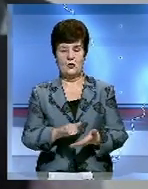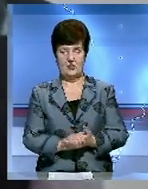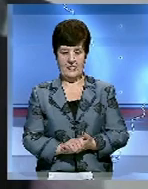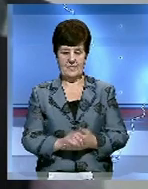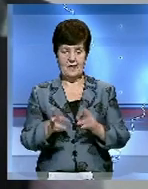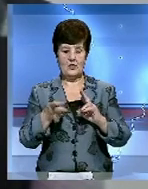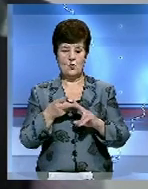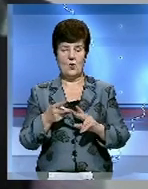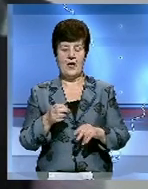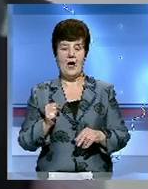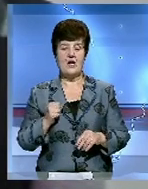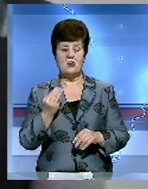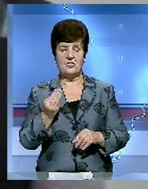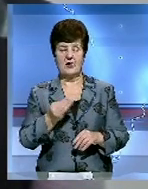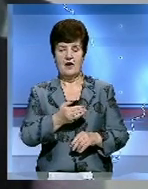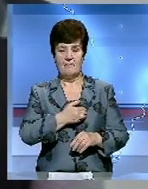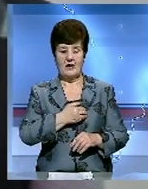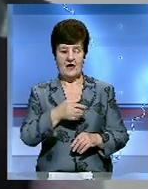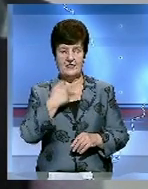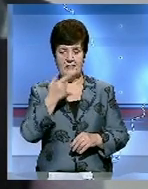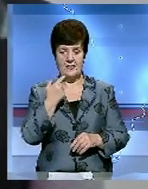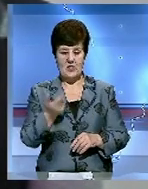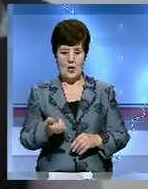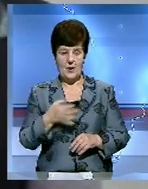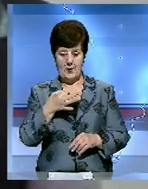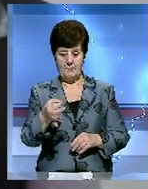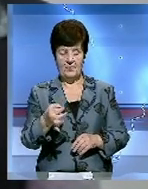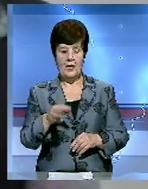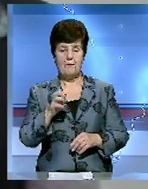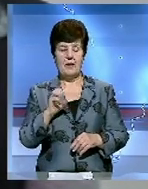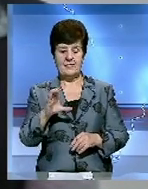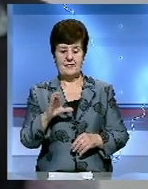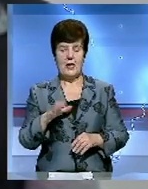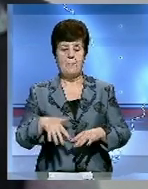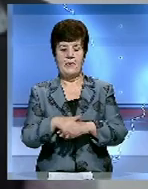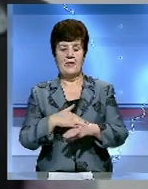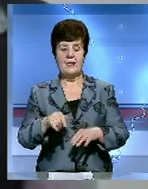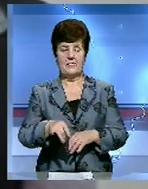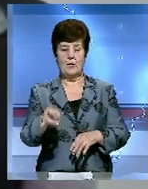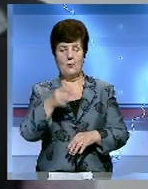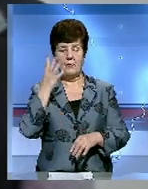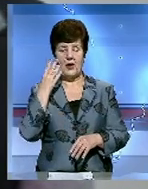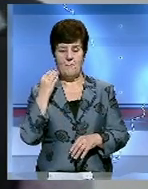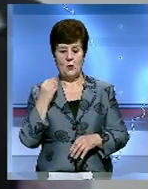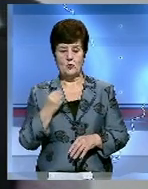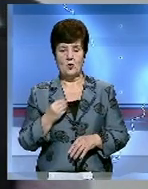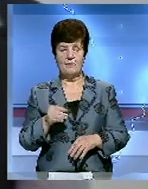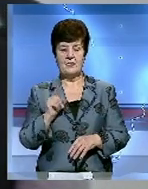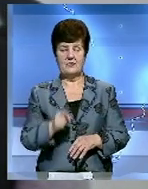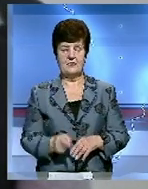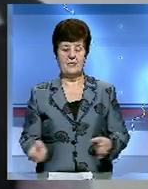aș vrea să îndemn mass media din Republica Moldova să promoveze